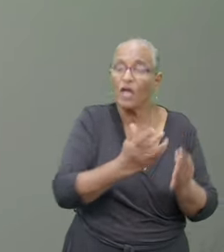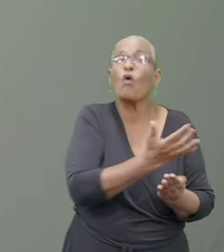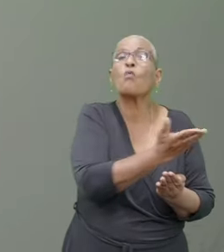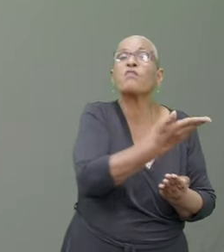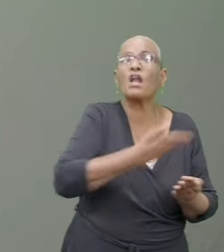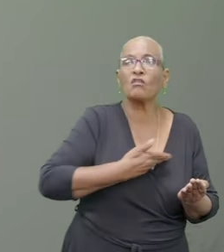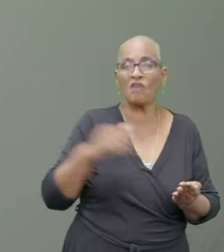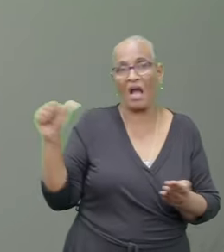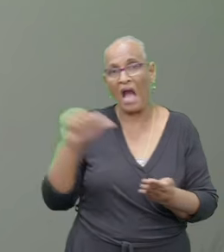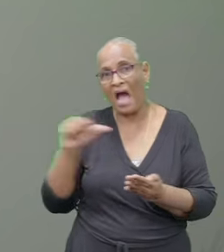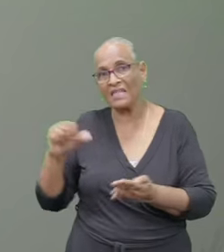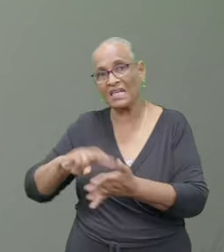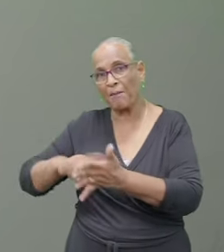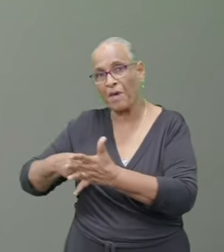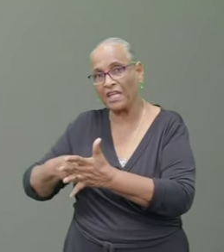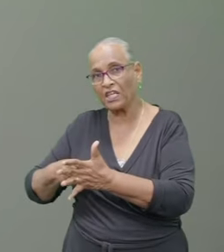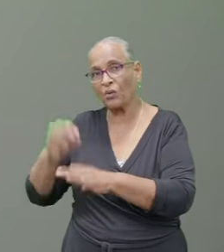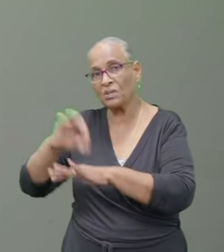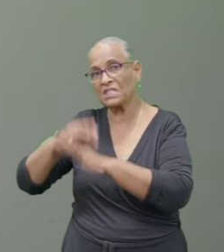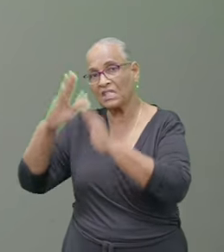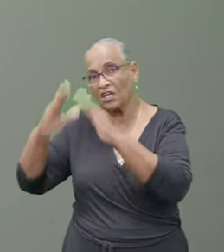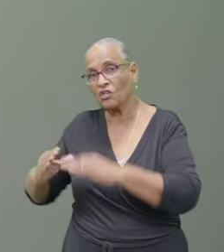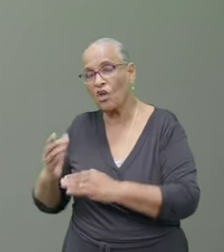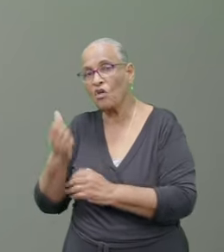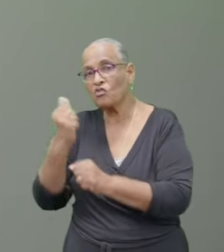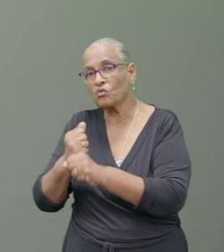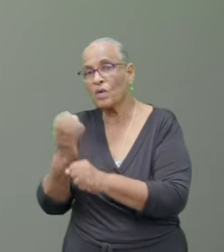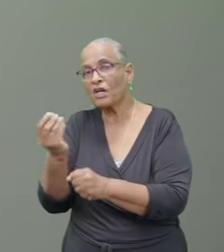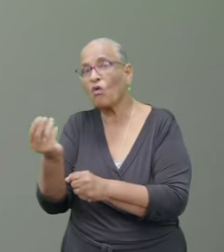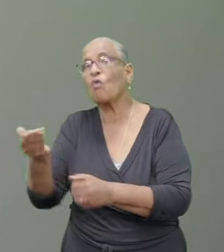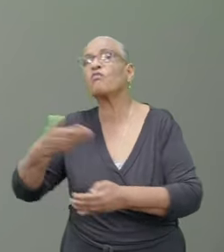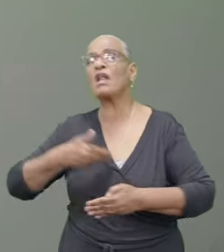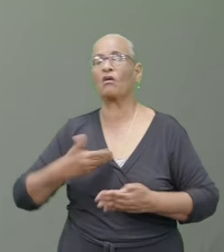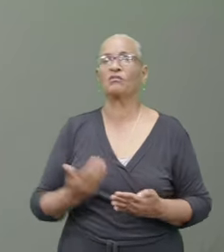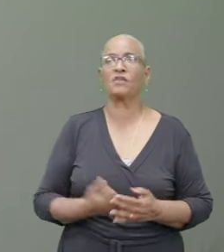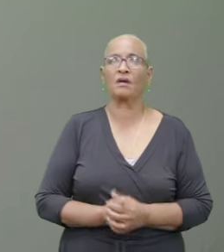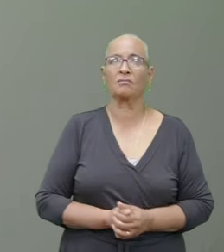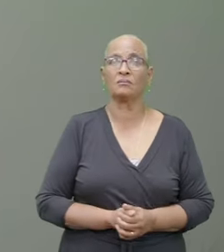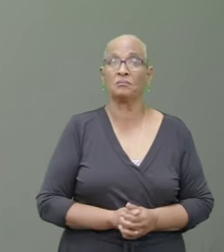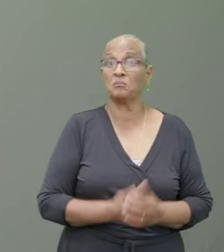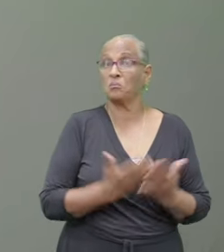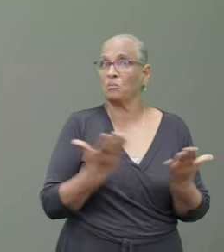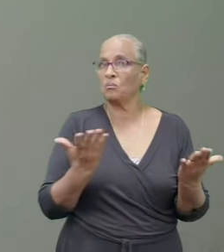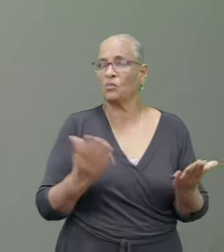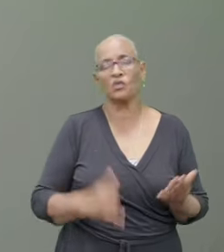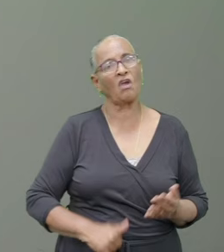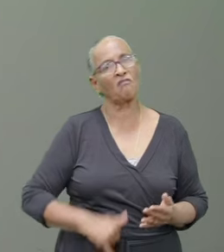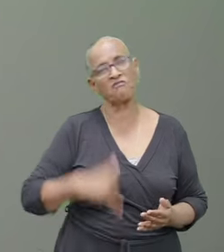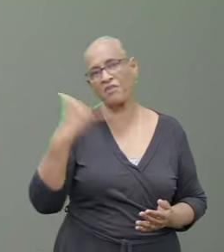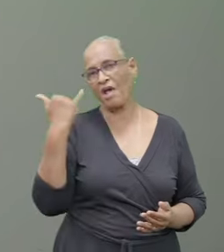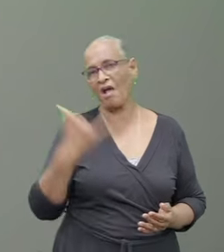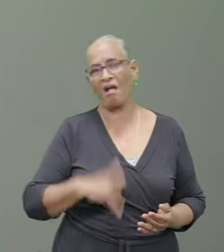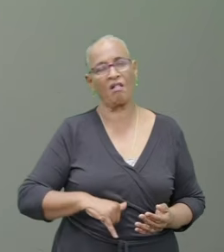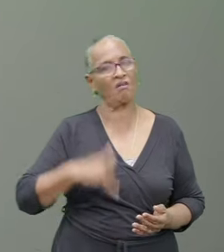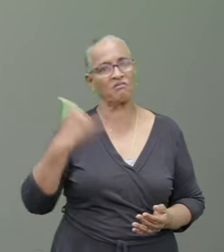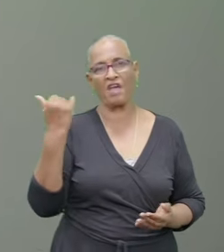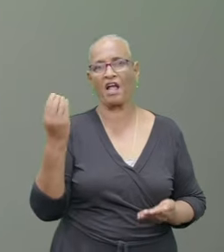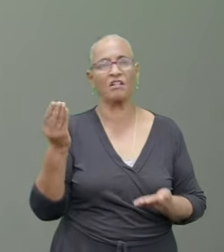alleen, en uiteraard weet ik dat eigenlijk nu al heel veel toelagen worden betaald, netto of